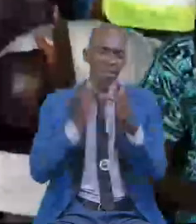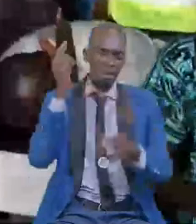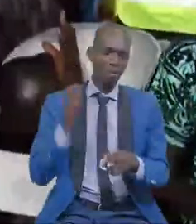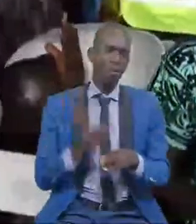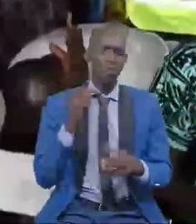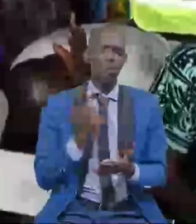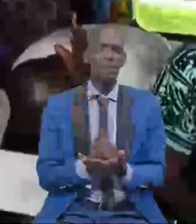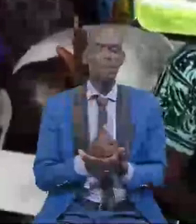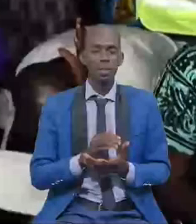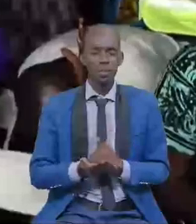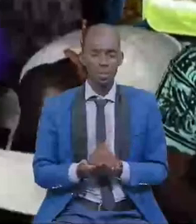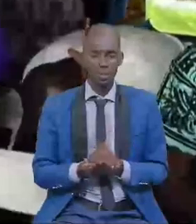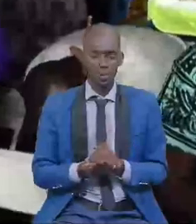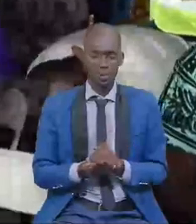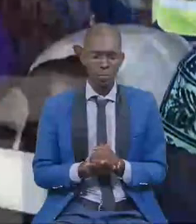Jésus.